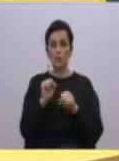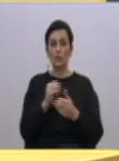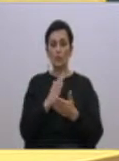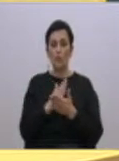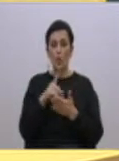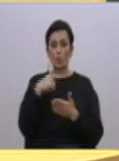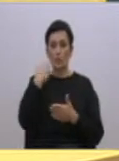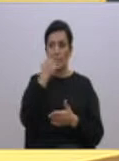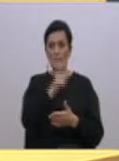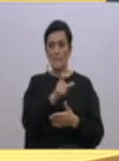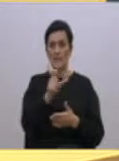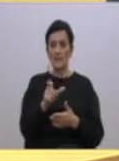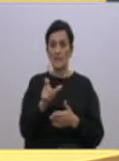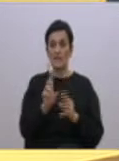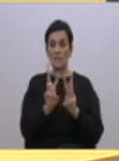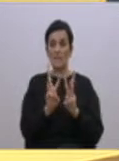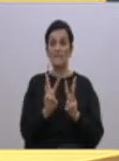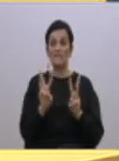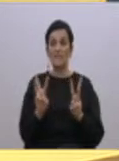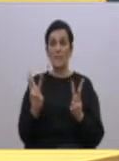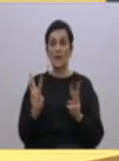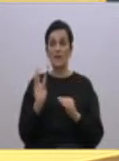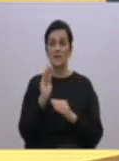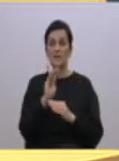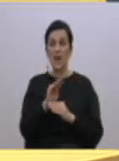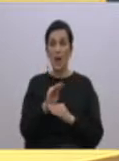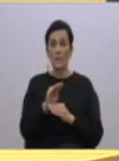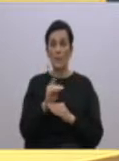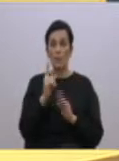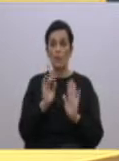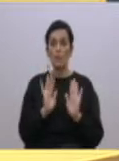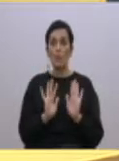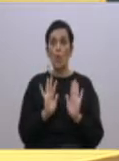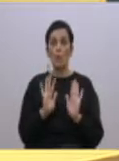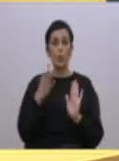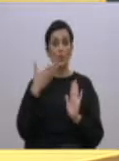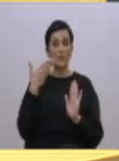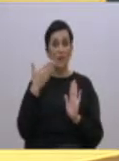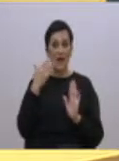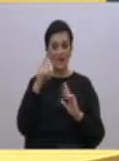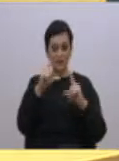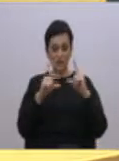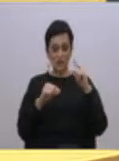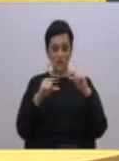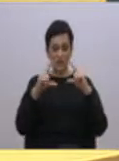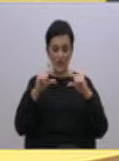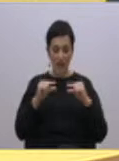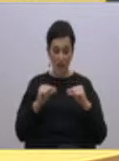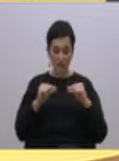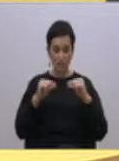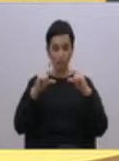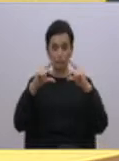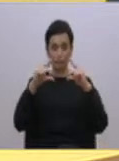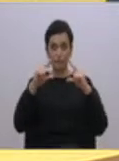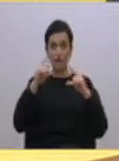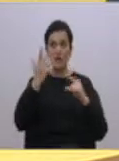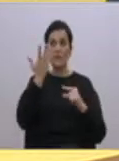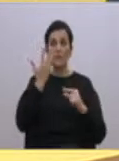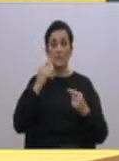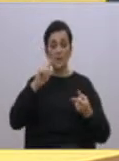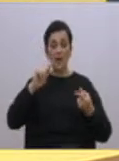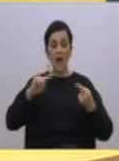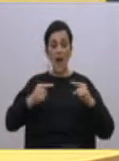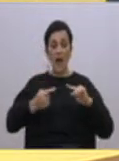შესაძლებლობის მქონე პირებზე. ანუ ვებგვერდს დაემატა არა მხოლოდ მარტივი შრიფტის გადიდება და პატარავები და კონტრასტის ცვლილება,